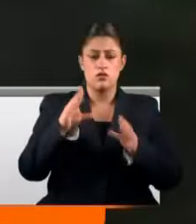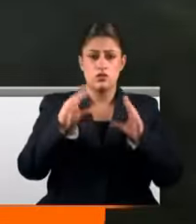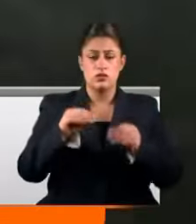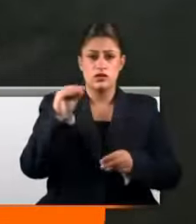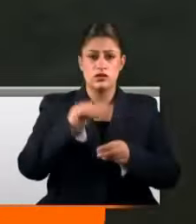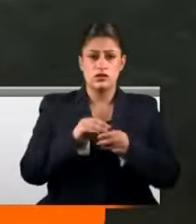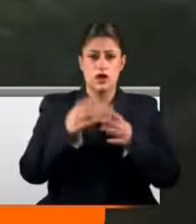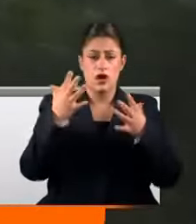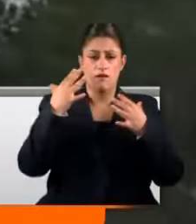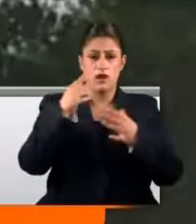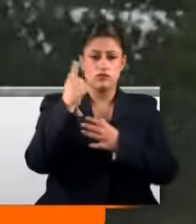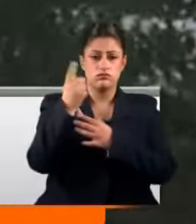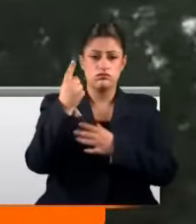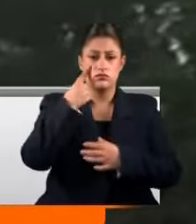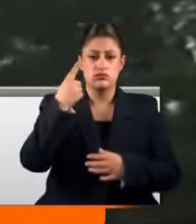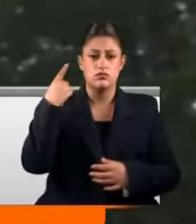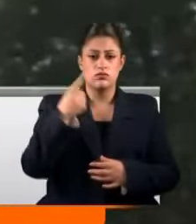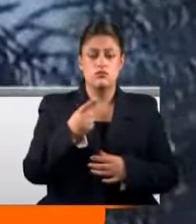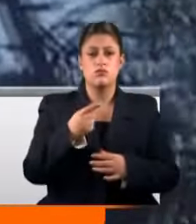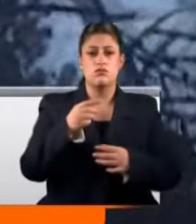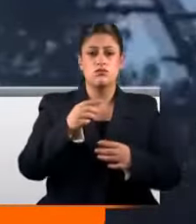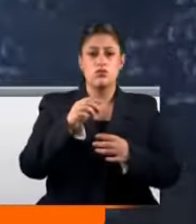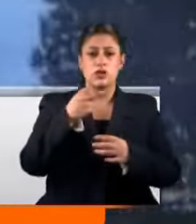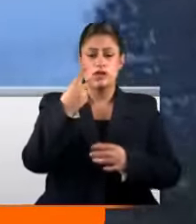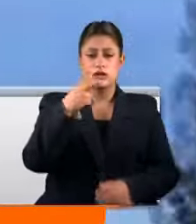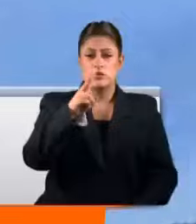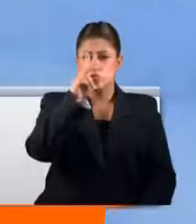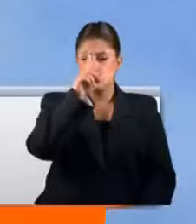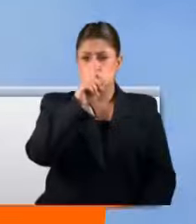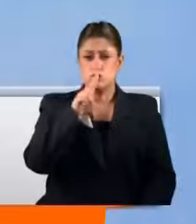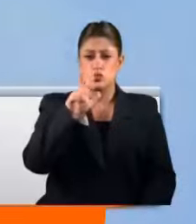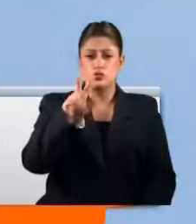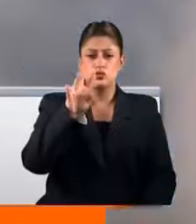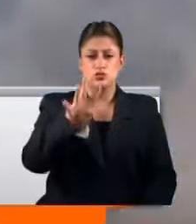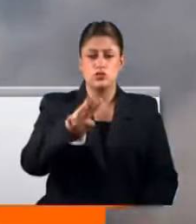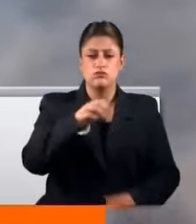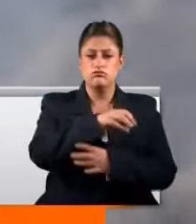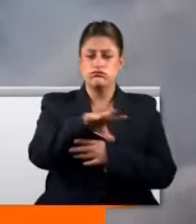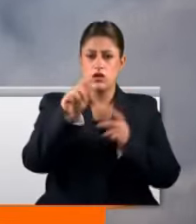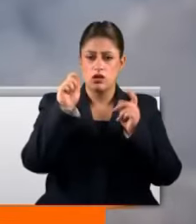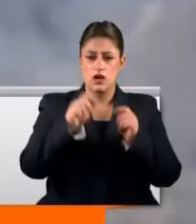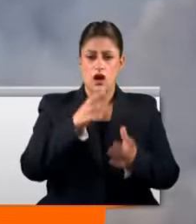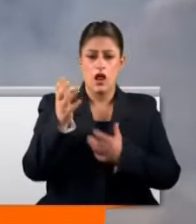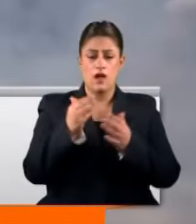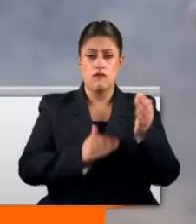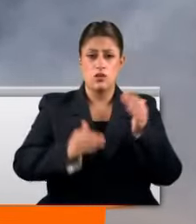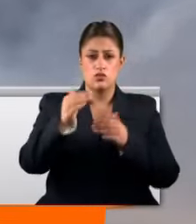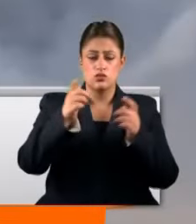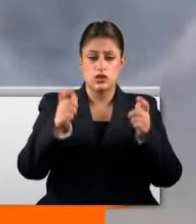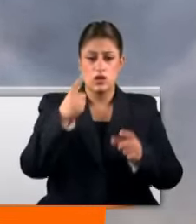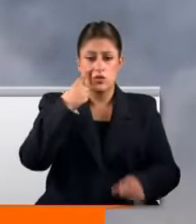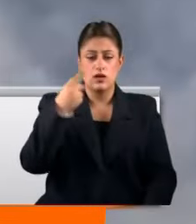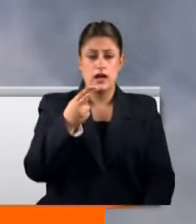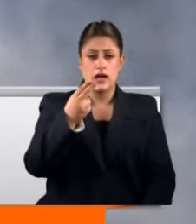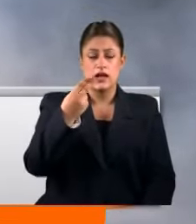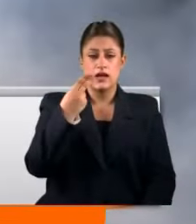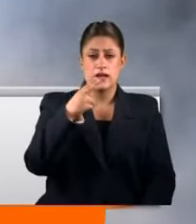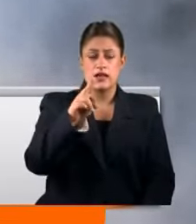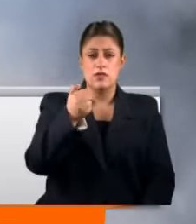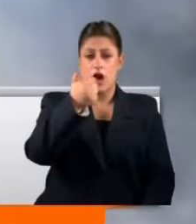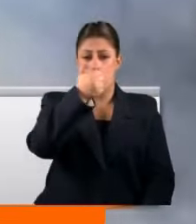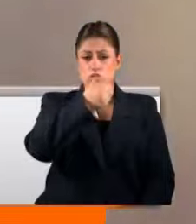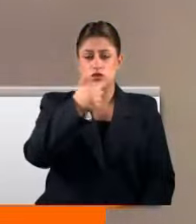hava araçları 583 saat uçuşta 2134 sorti yaptı. Alevlerin yükseldiği alanlara 7662